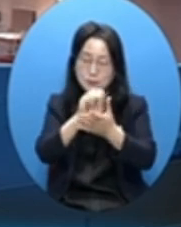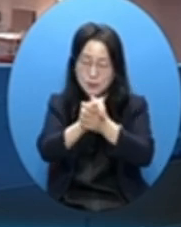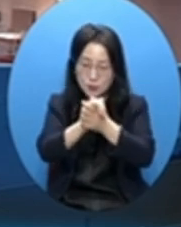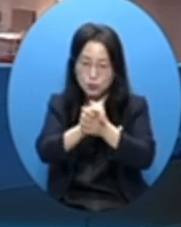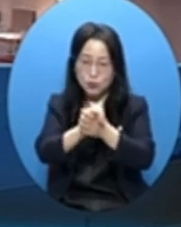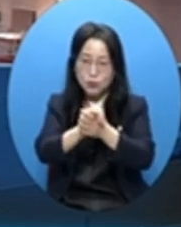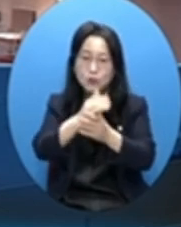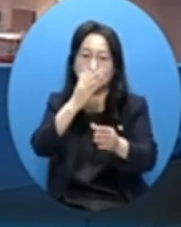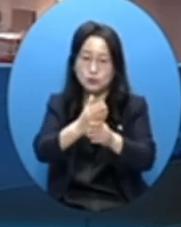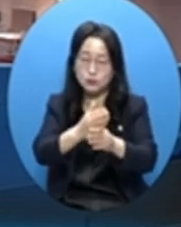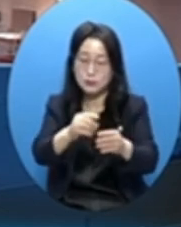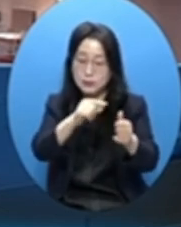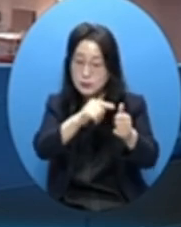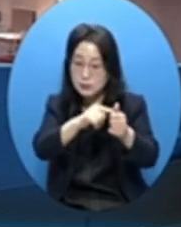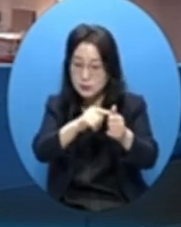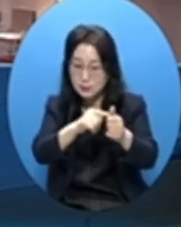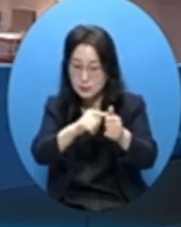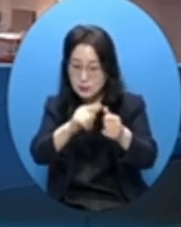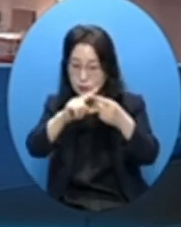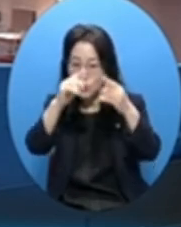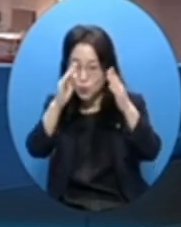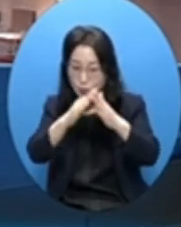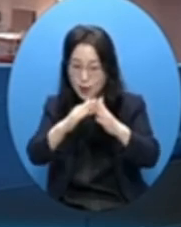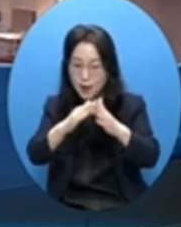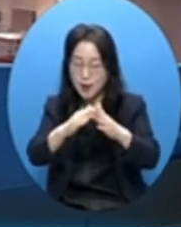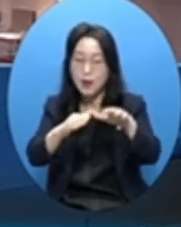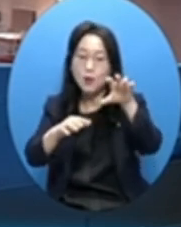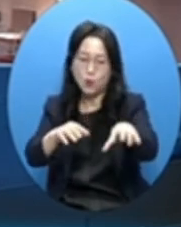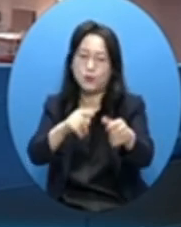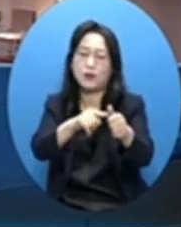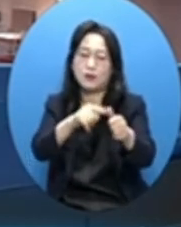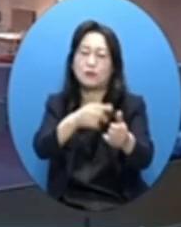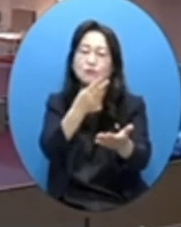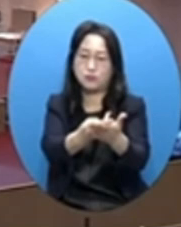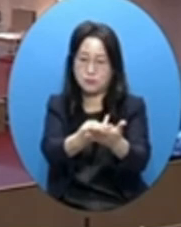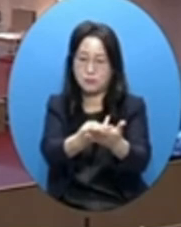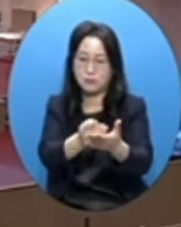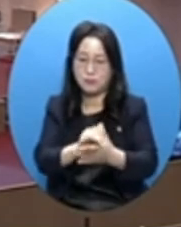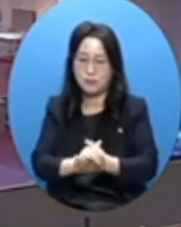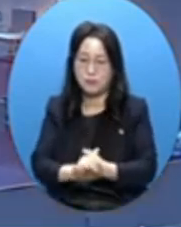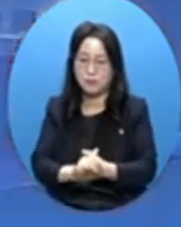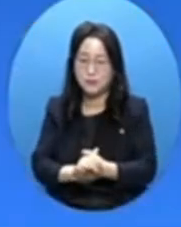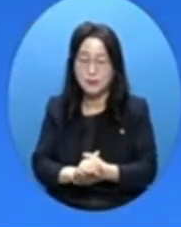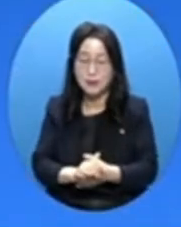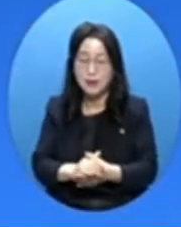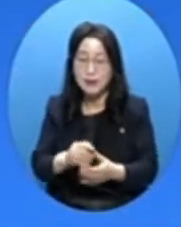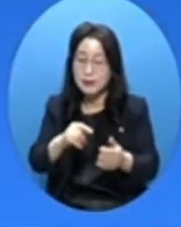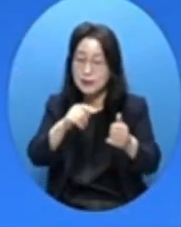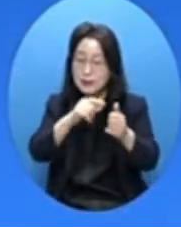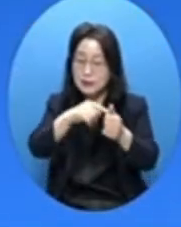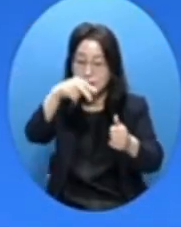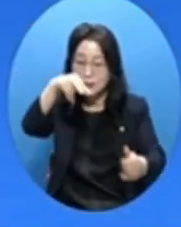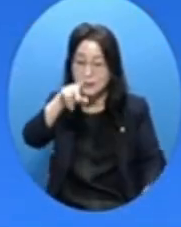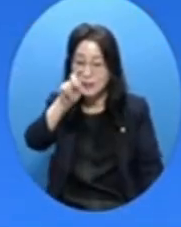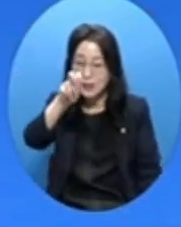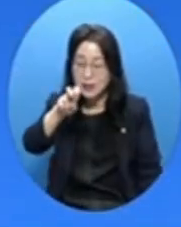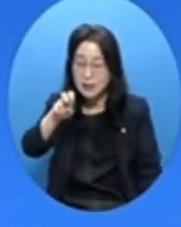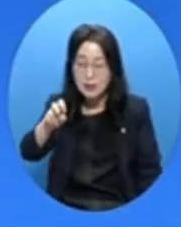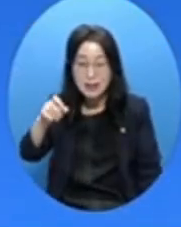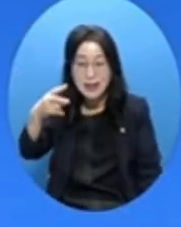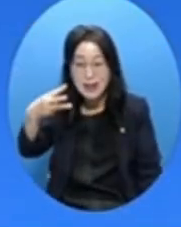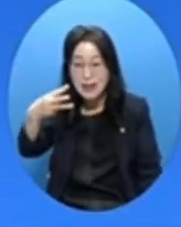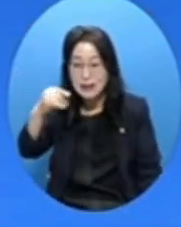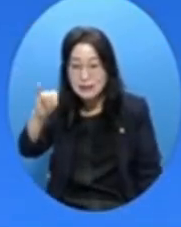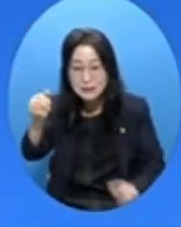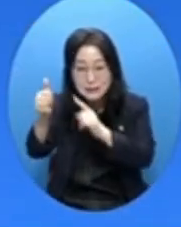하나님이 그의 있는 야외 자만에 누웠더니 말 써보니까 3 의 점점 둔 이어도 잘 보지 못했지만